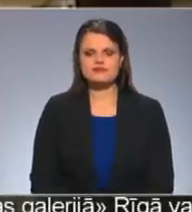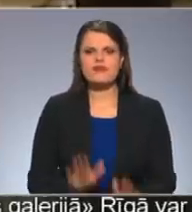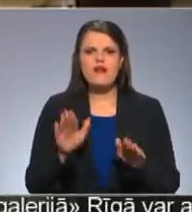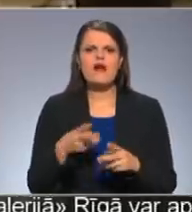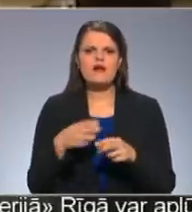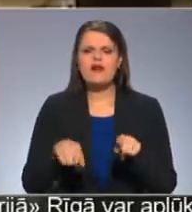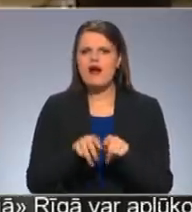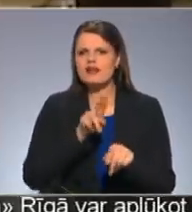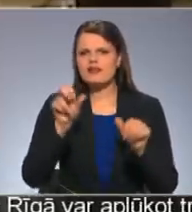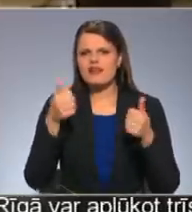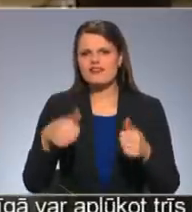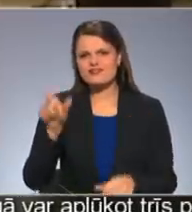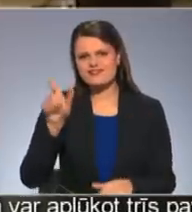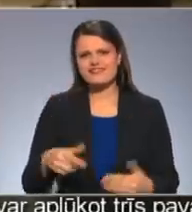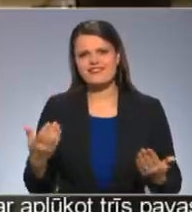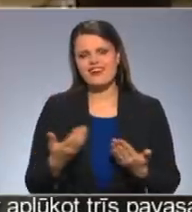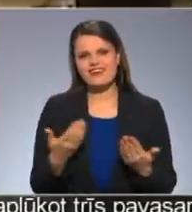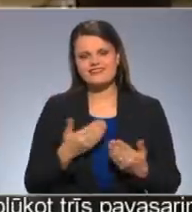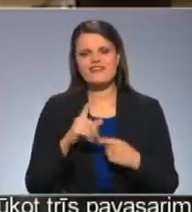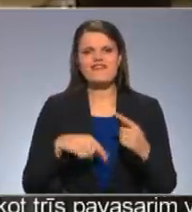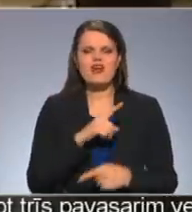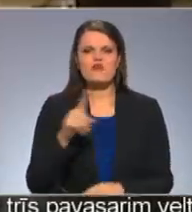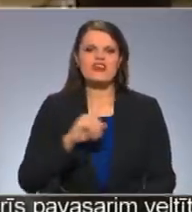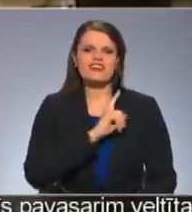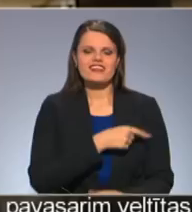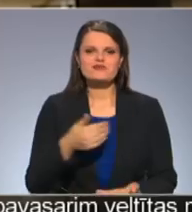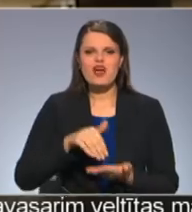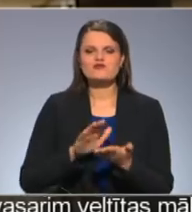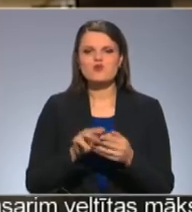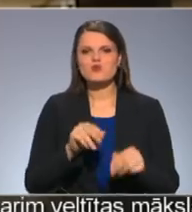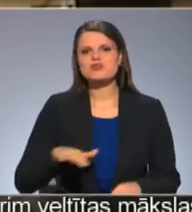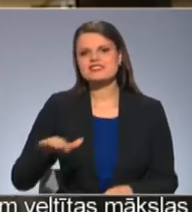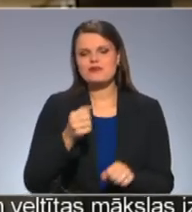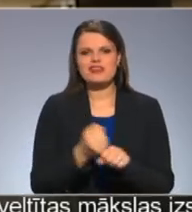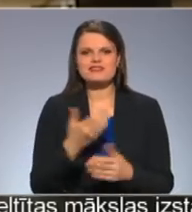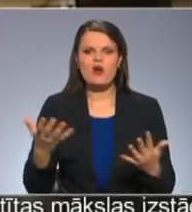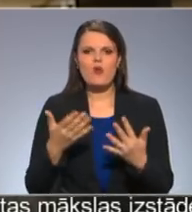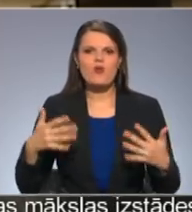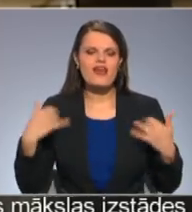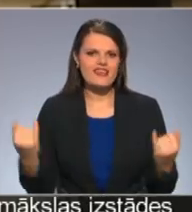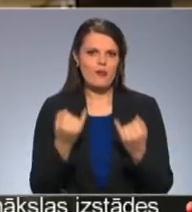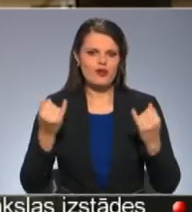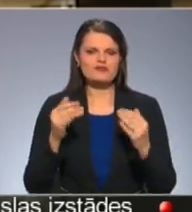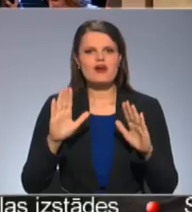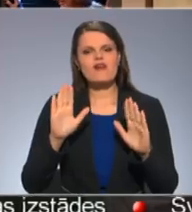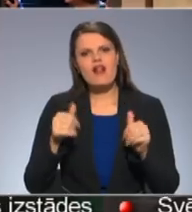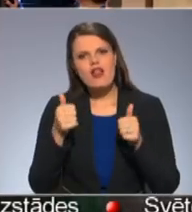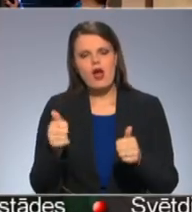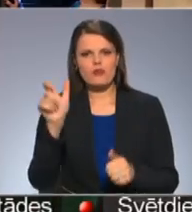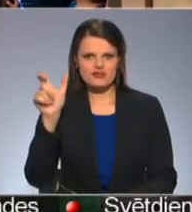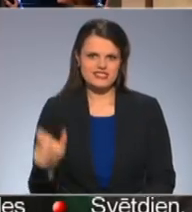Lai kā arī neveidotos cilvēka dzīve, vienmēr ir iespēja esot uz zemes izdarīt kaut ko iepriecinošu vai labu cilvēkam.